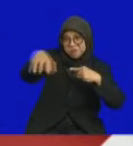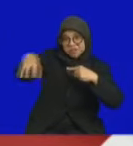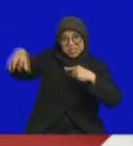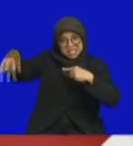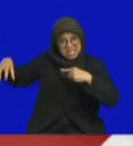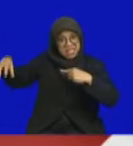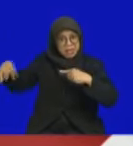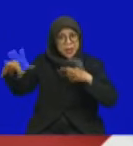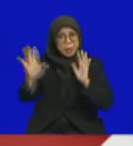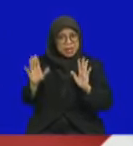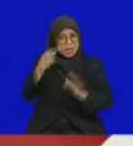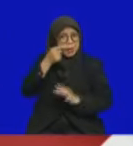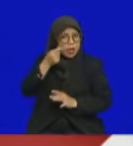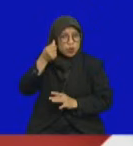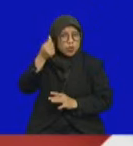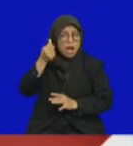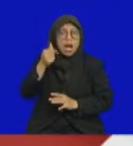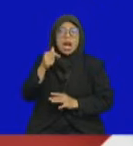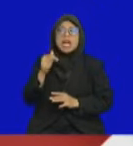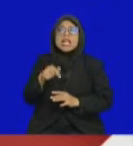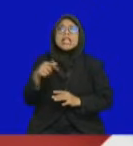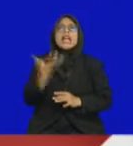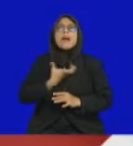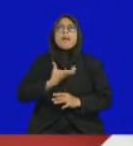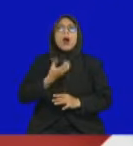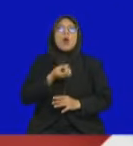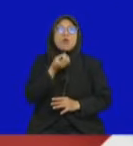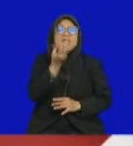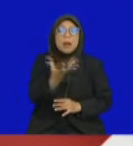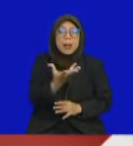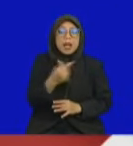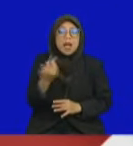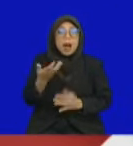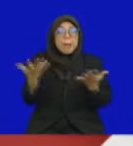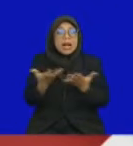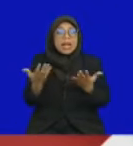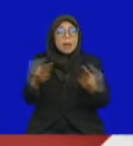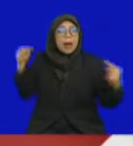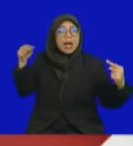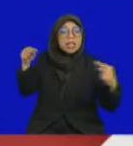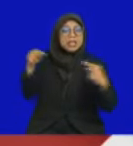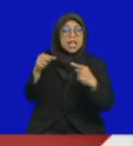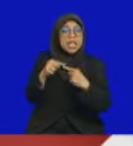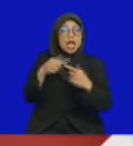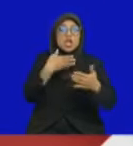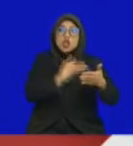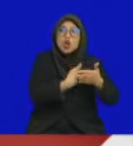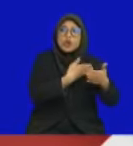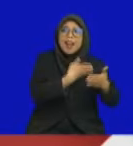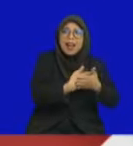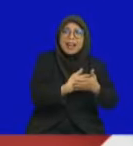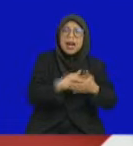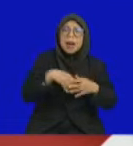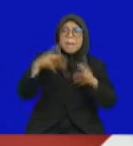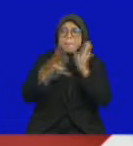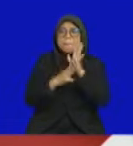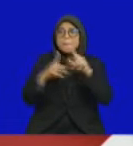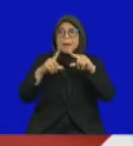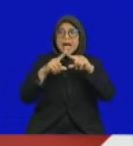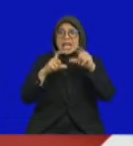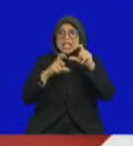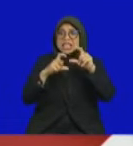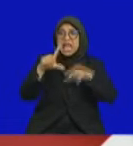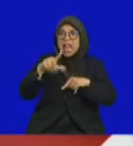kepulauan-kepulauan Madura Saya ingin menyampaikan Bagaimana koneksitas dari saudara kita yang ada di masa lembu karena